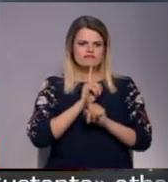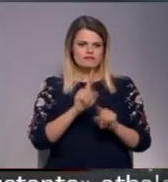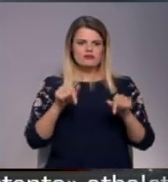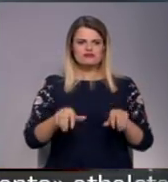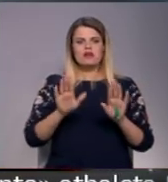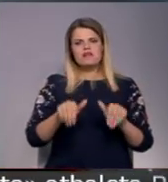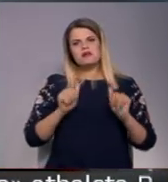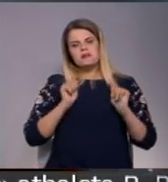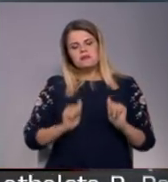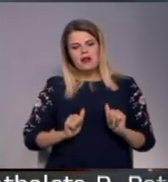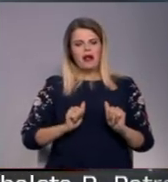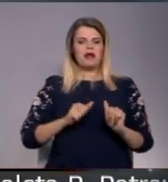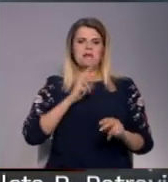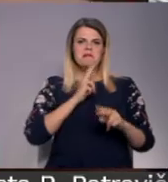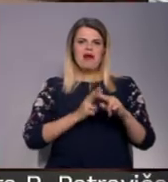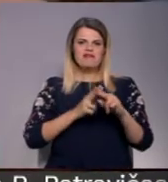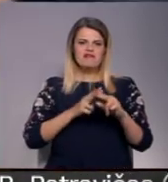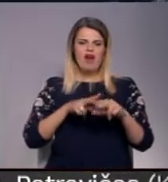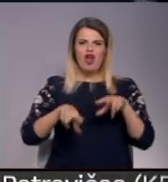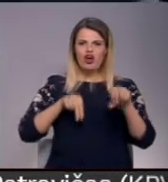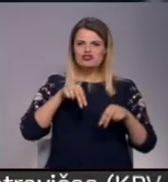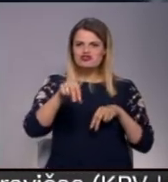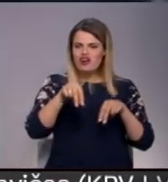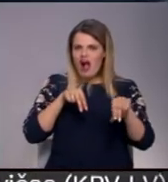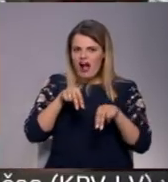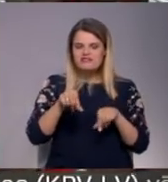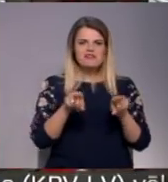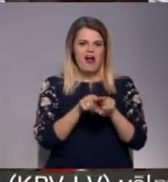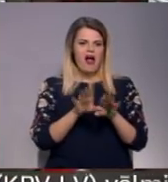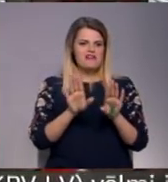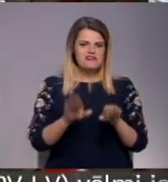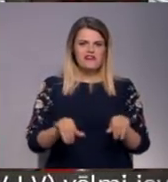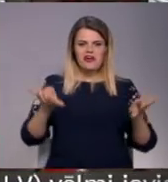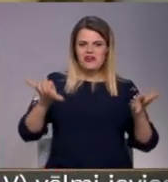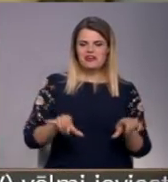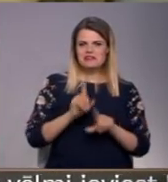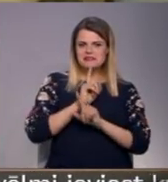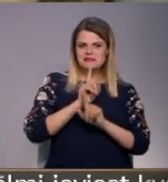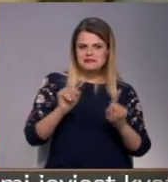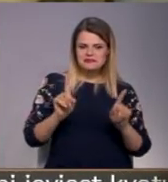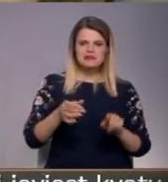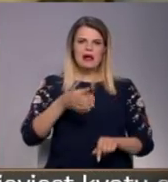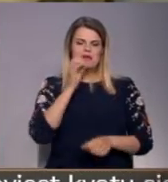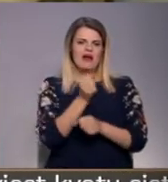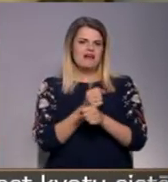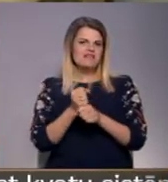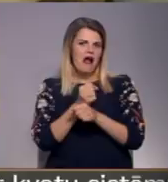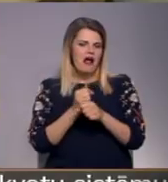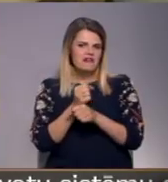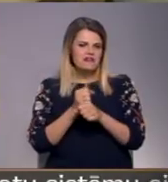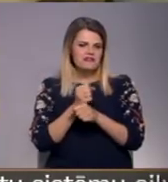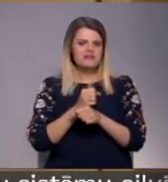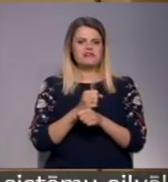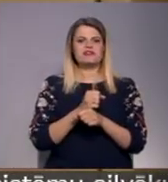var nestīdzīgi uzspēlēt metāla šahu vai, iekārtojoties stilizētajā kafejnīcā, iedzert kafiju un baudīt uz